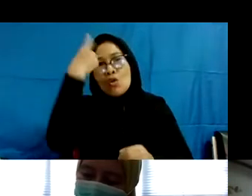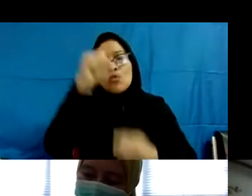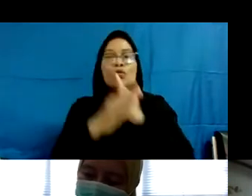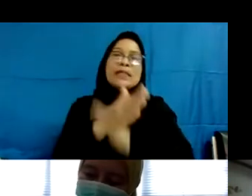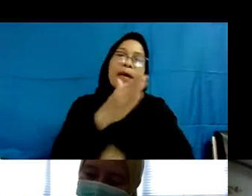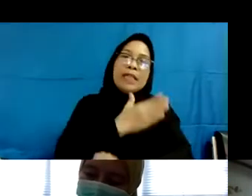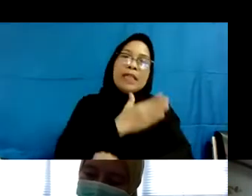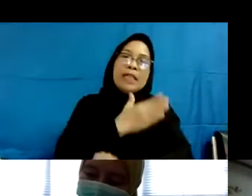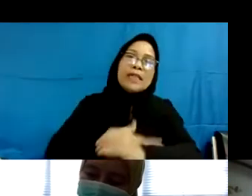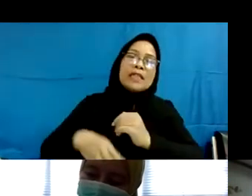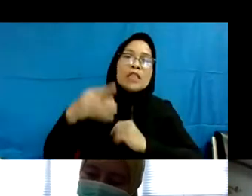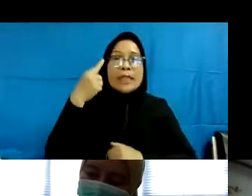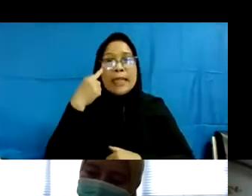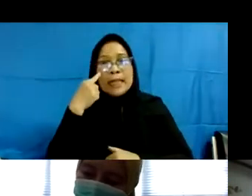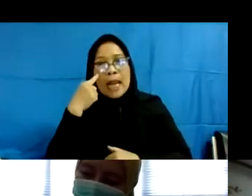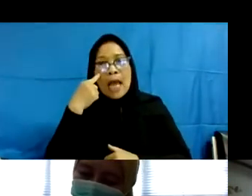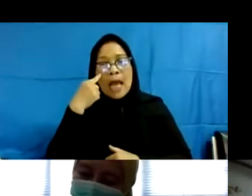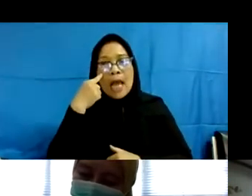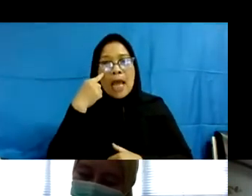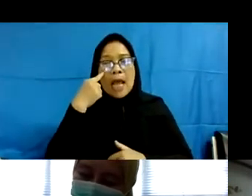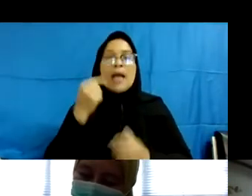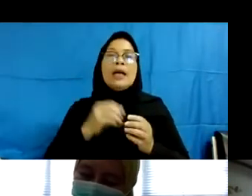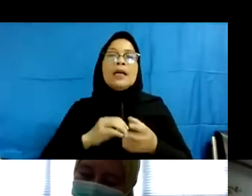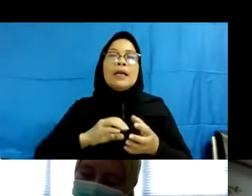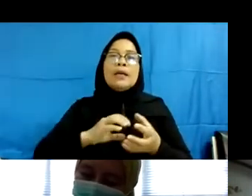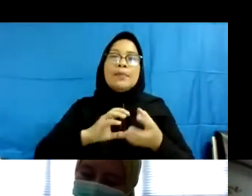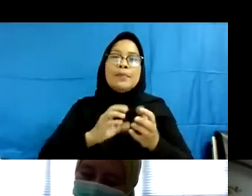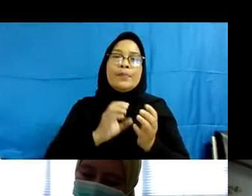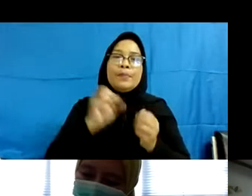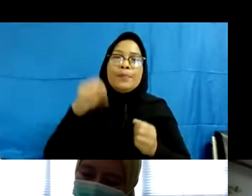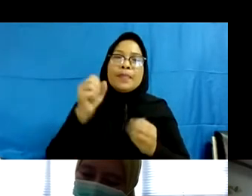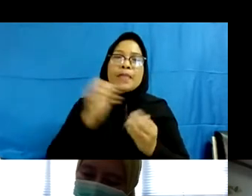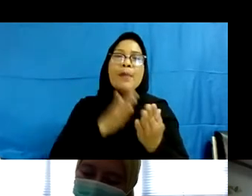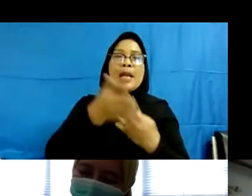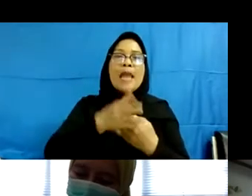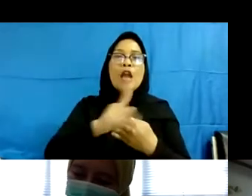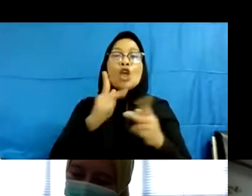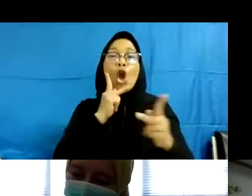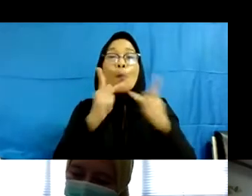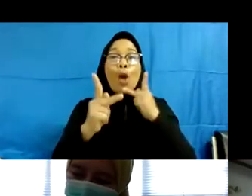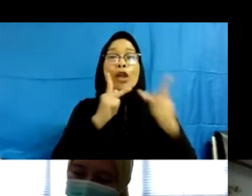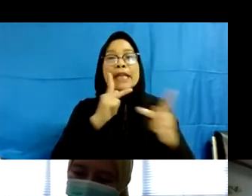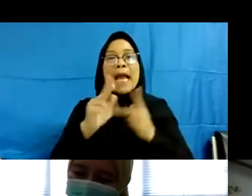netra, itu jalannya bisa melalui komunikasi